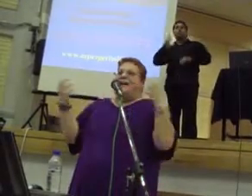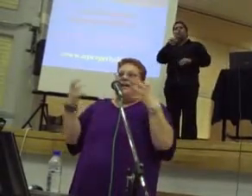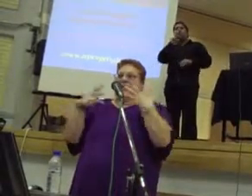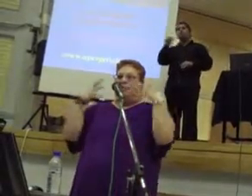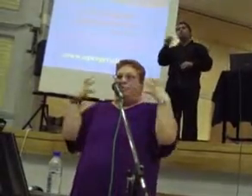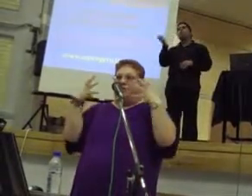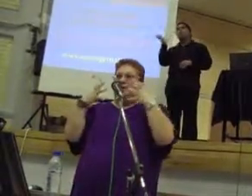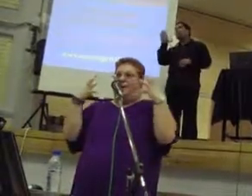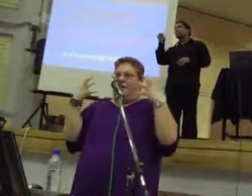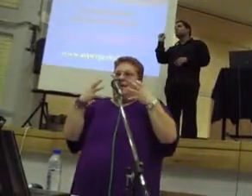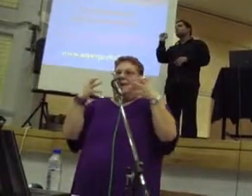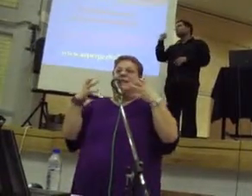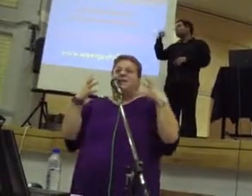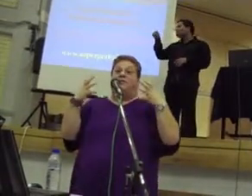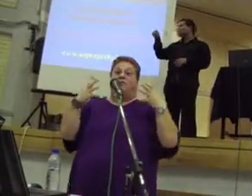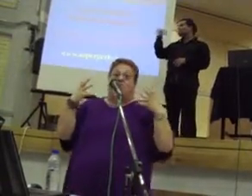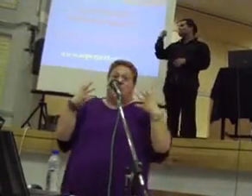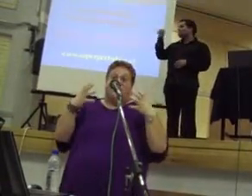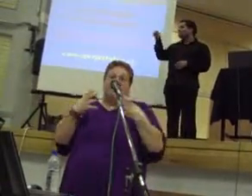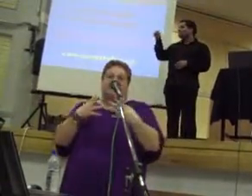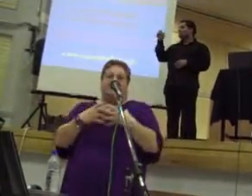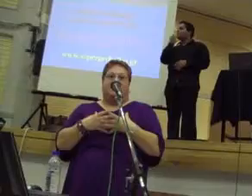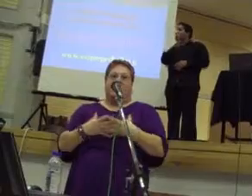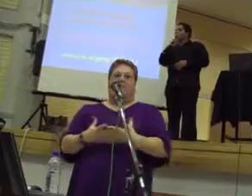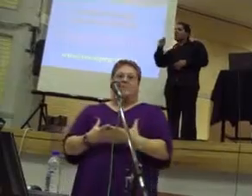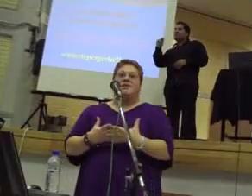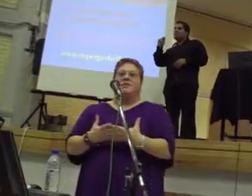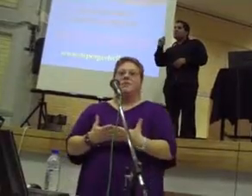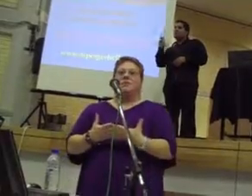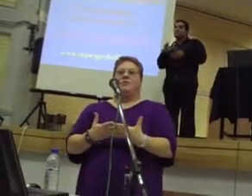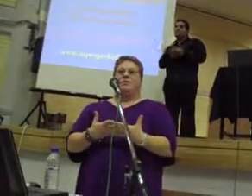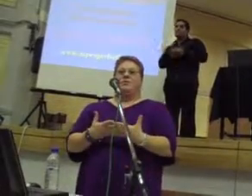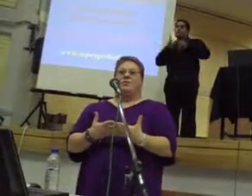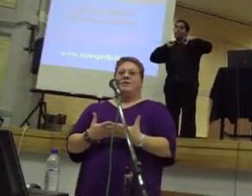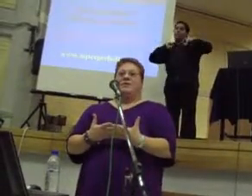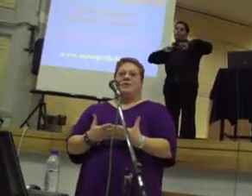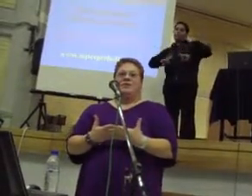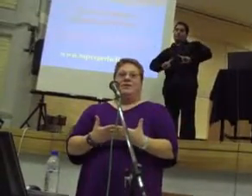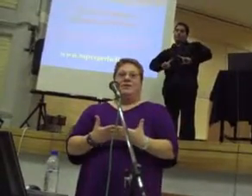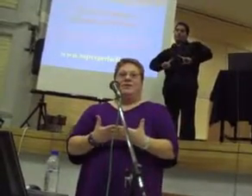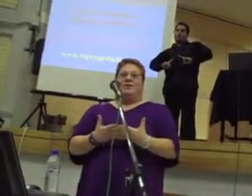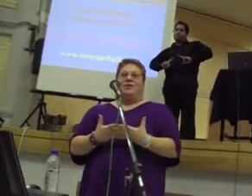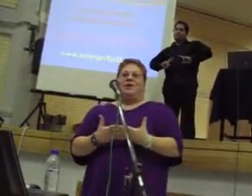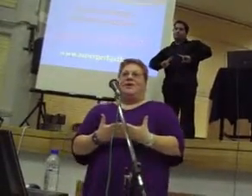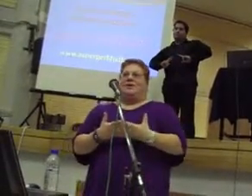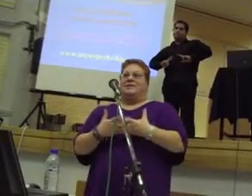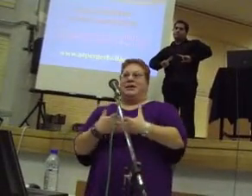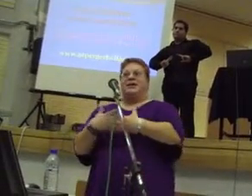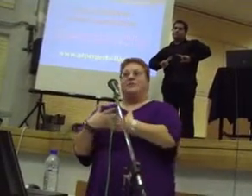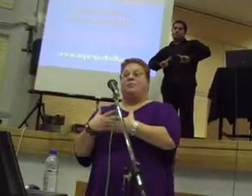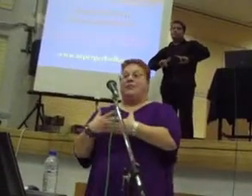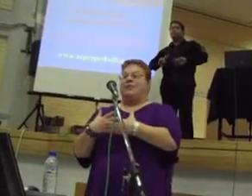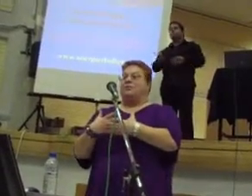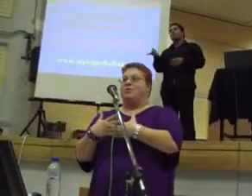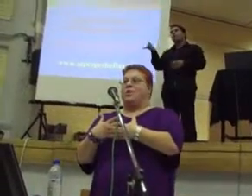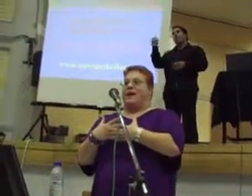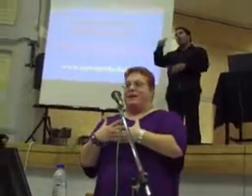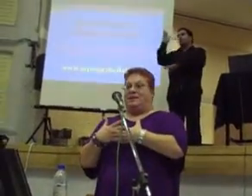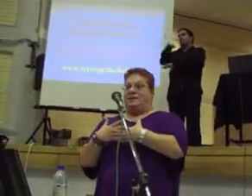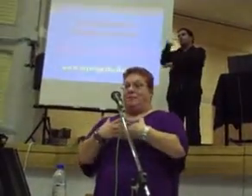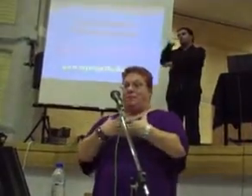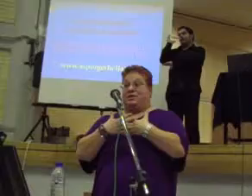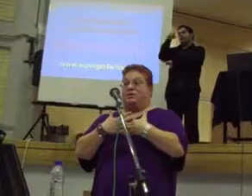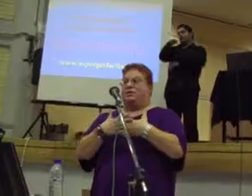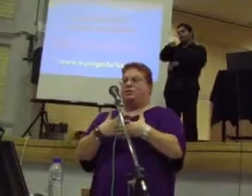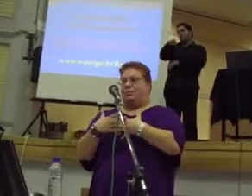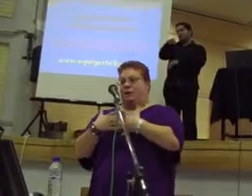να βγάλει λίγο από την ενέργεια, τη φώτιση που έχει μαζέψει μέσα του. Λοιπόν, σε άλλες ομιλίες που έχω